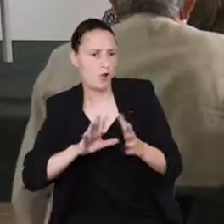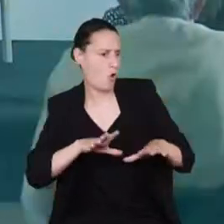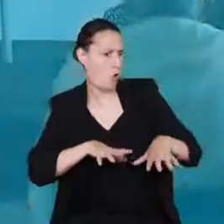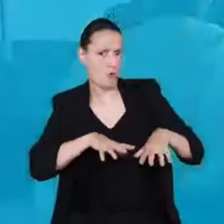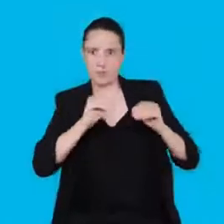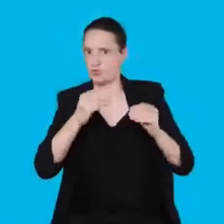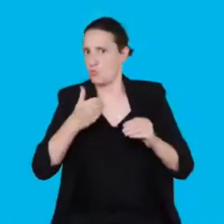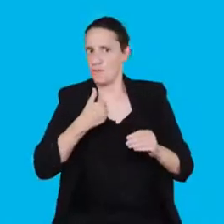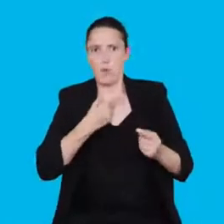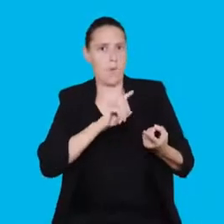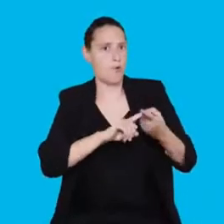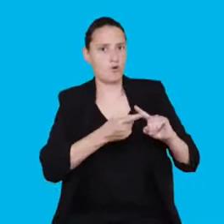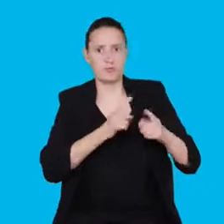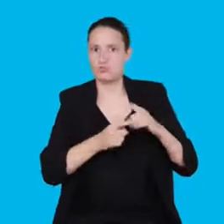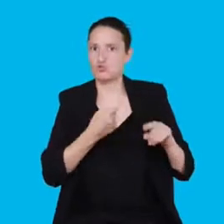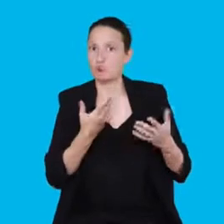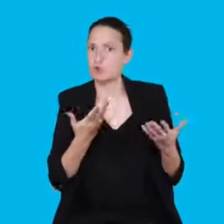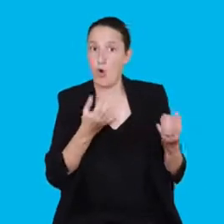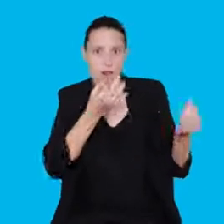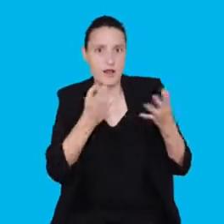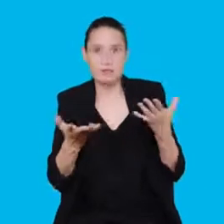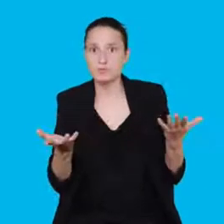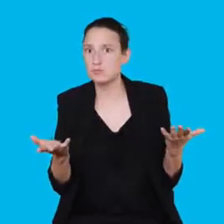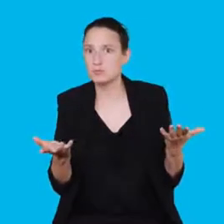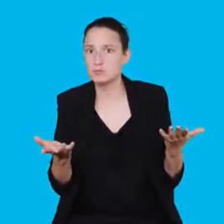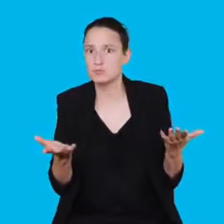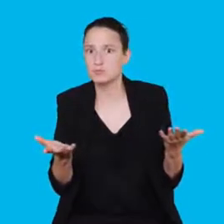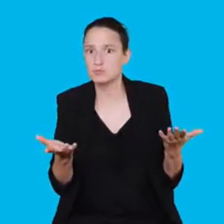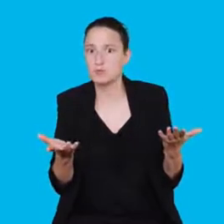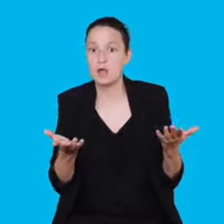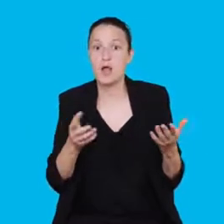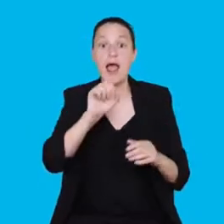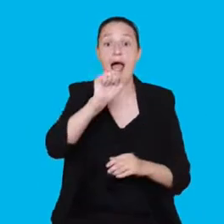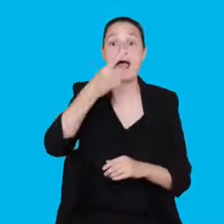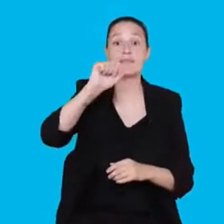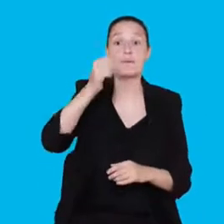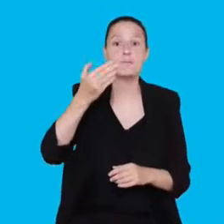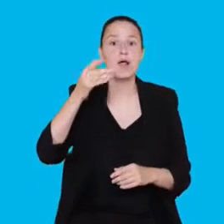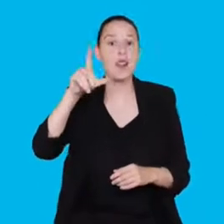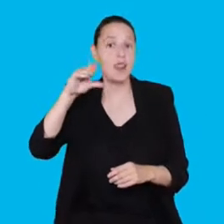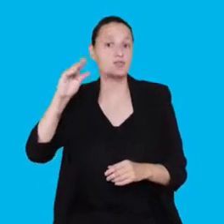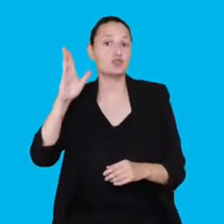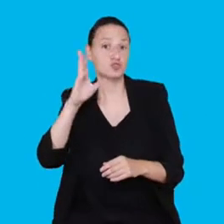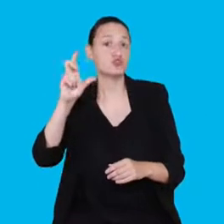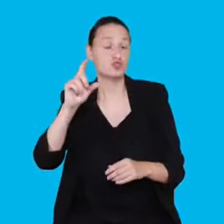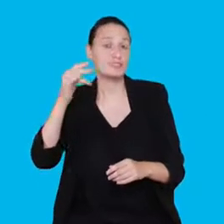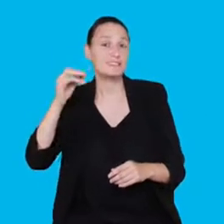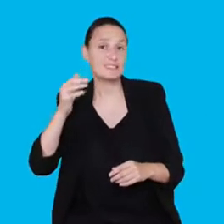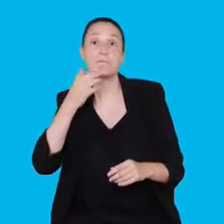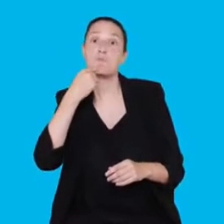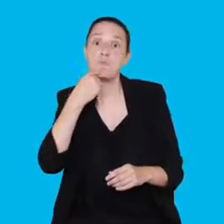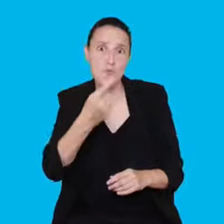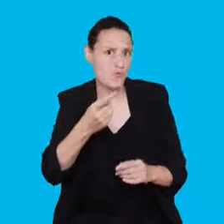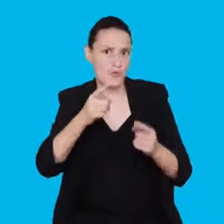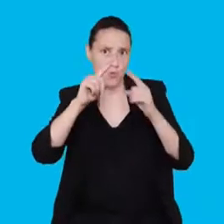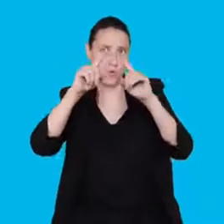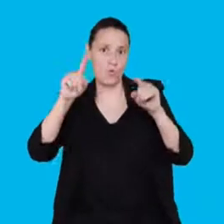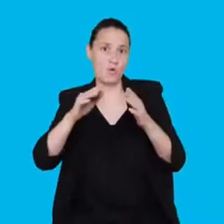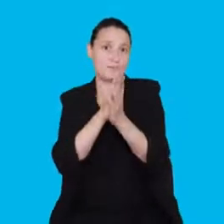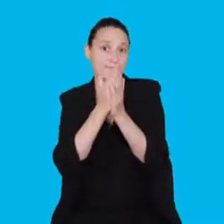początku był ruchem politycznym. To znaczy Adam Leszczyński tu przed chwilą wspomniał broszury